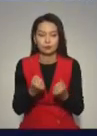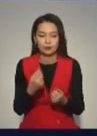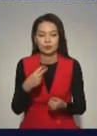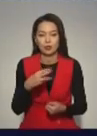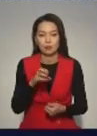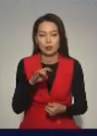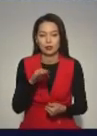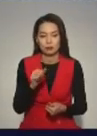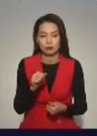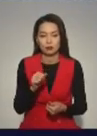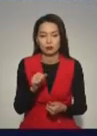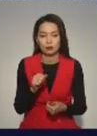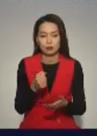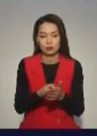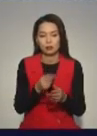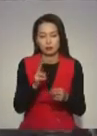марта